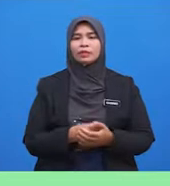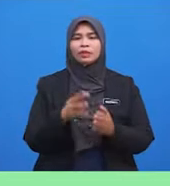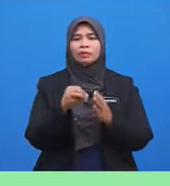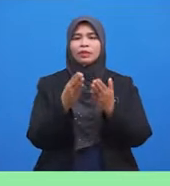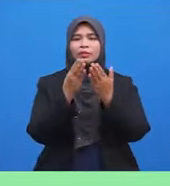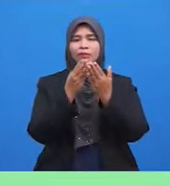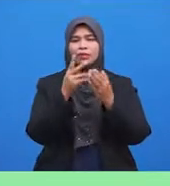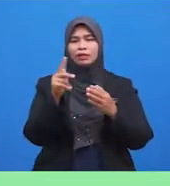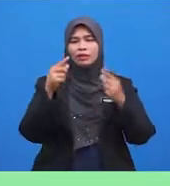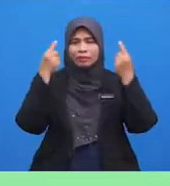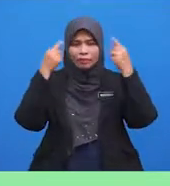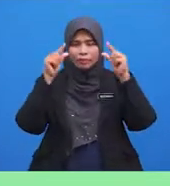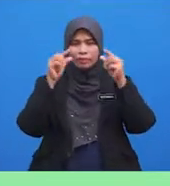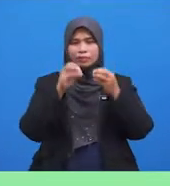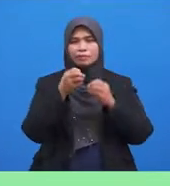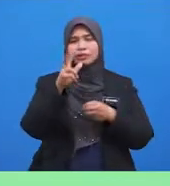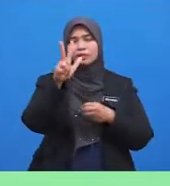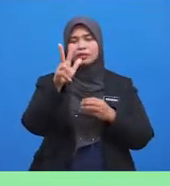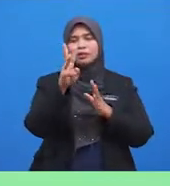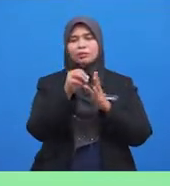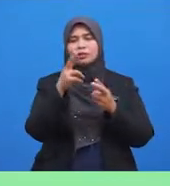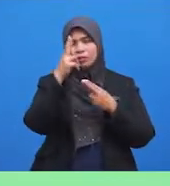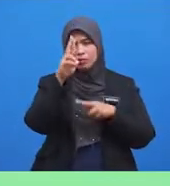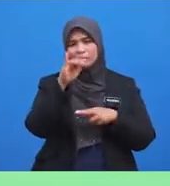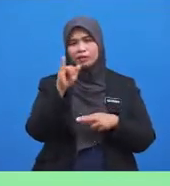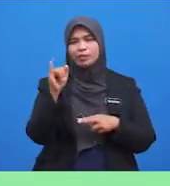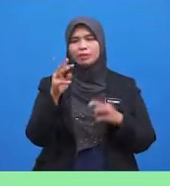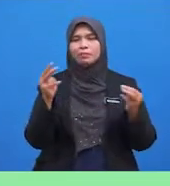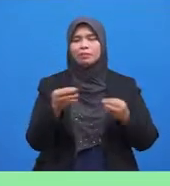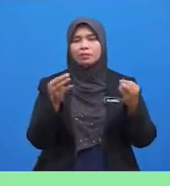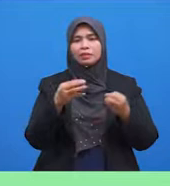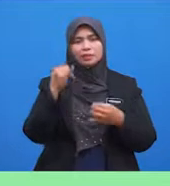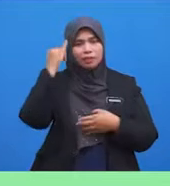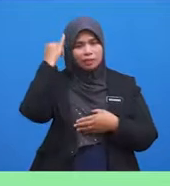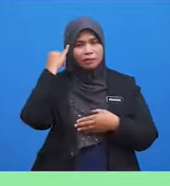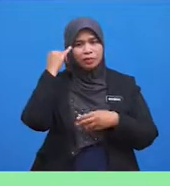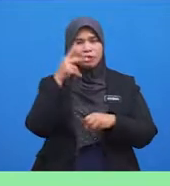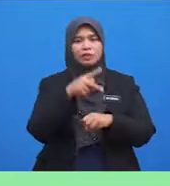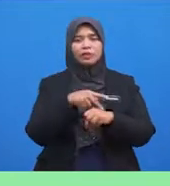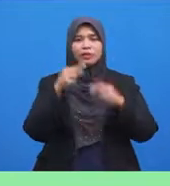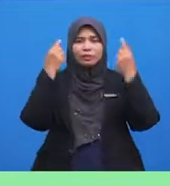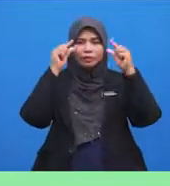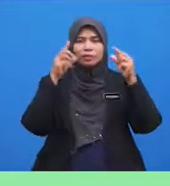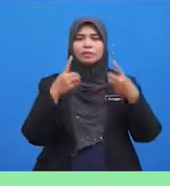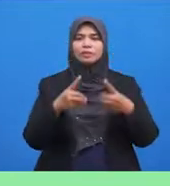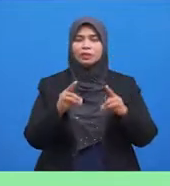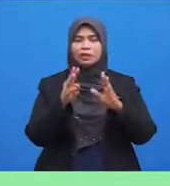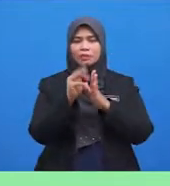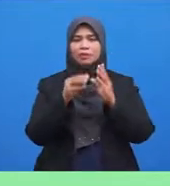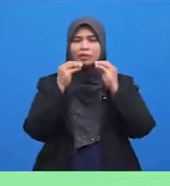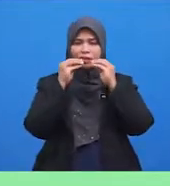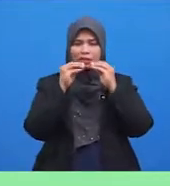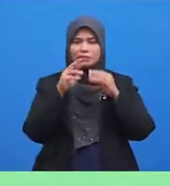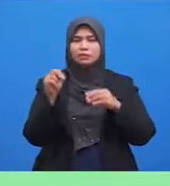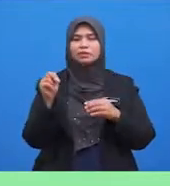mendoakan guru. Ketiga, menghormati majlis ilmu ketika guru sedang